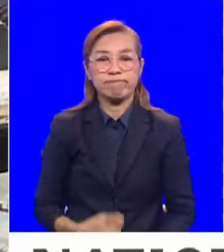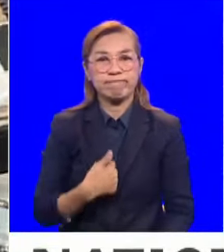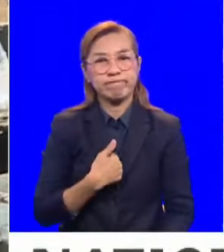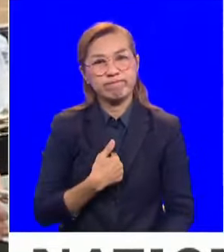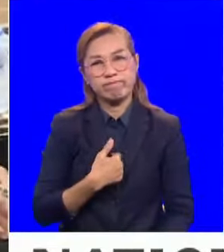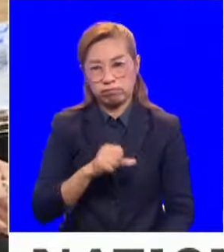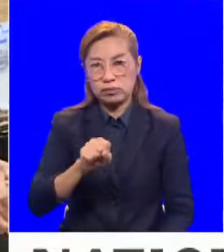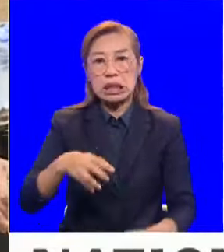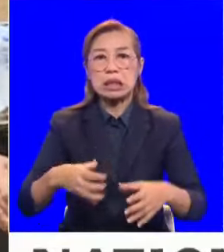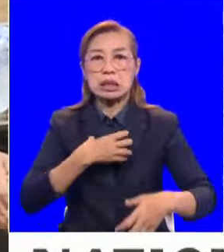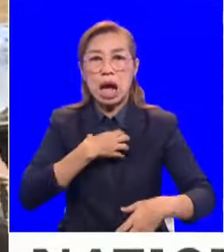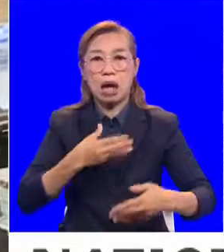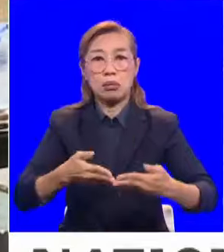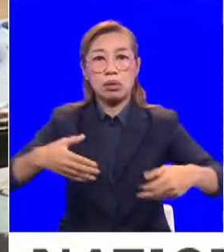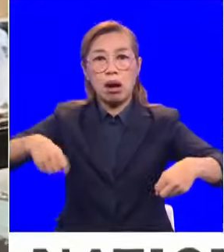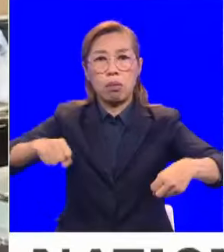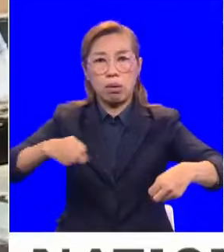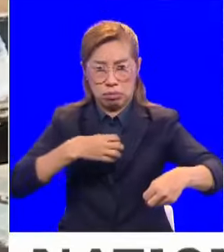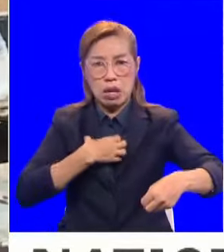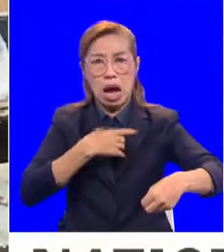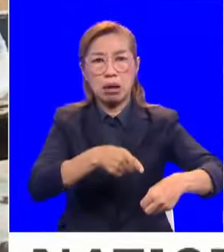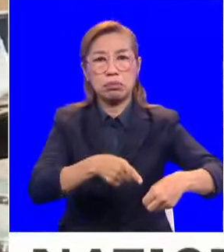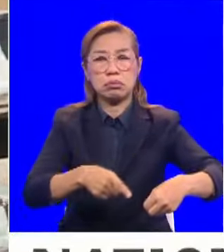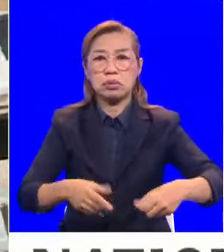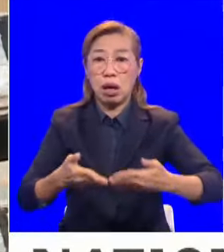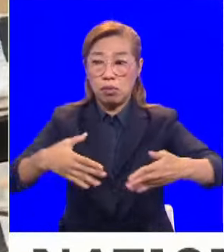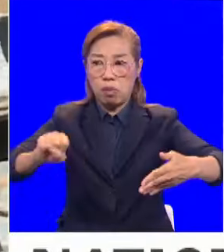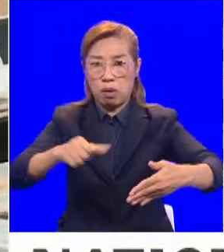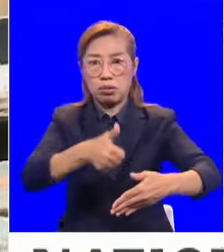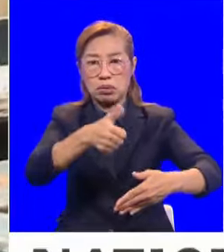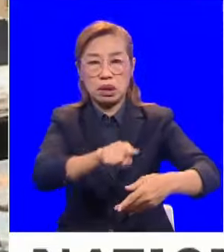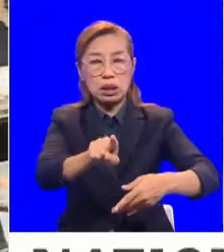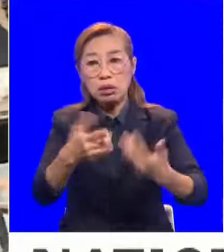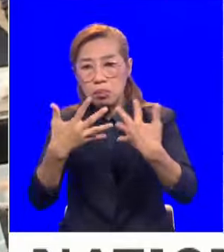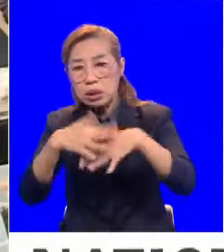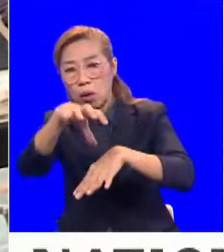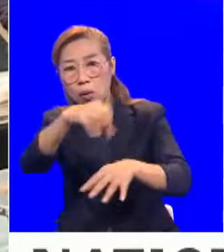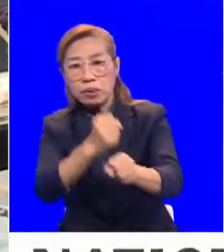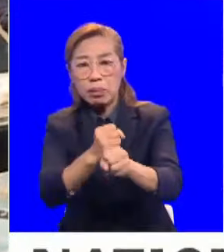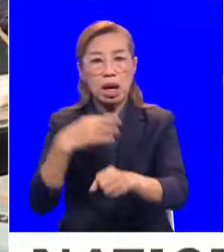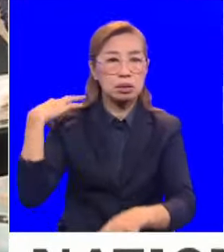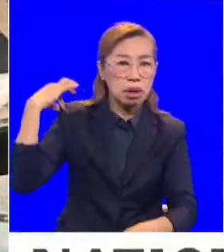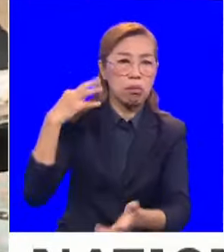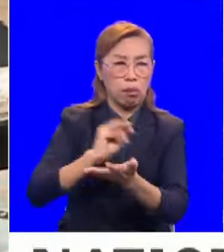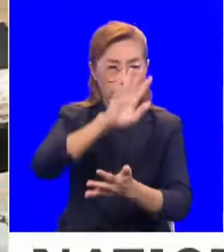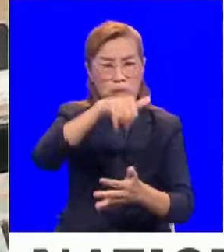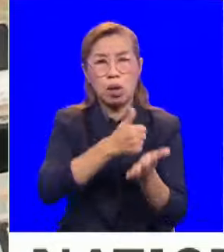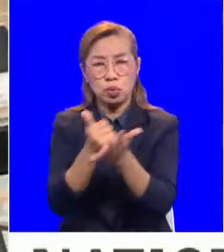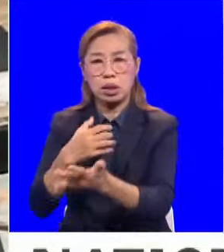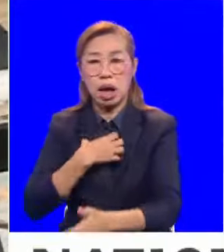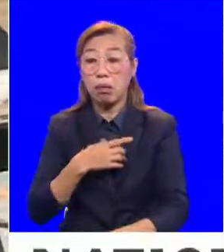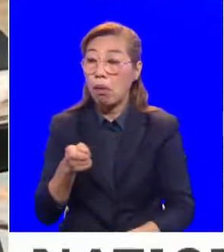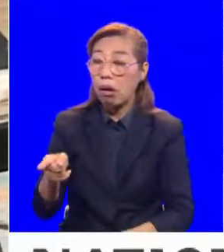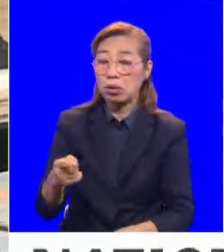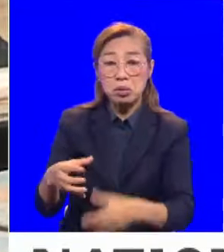วกเจ็ตสกีฮะเรือการประสานงานกันกับหน่วยงานกับจิตอาสาพวกนี้ฮะ เพราะว่าตอนนี้ก็มีแค่เราช่ว